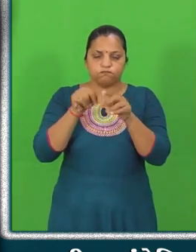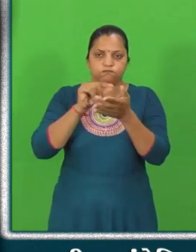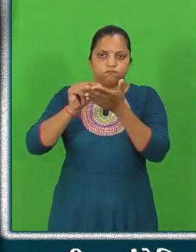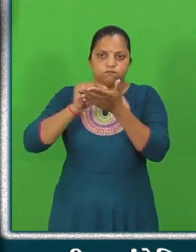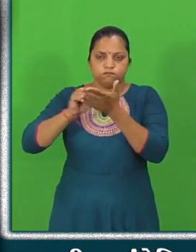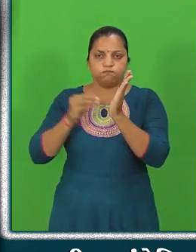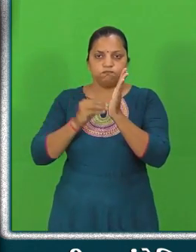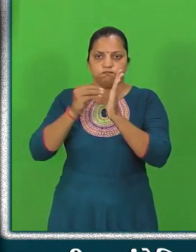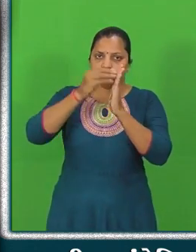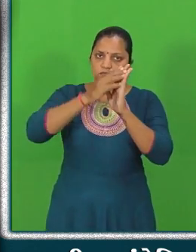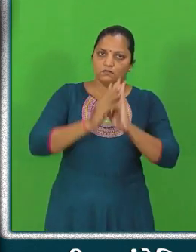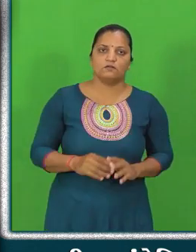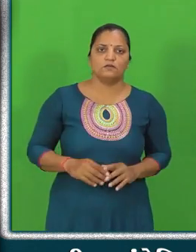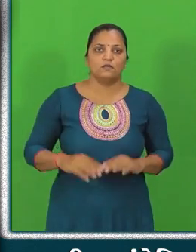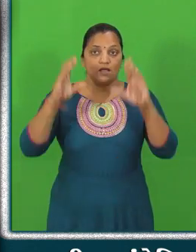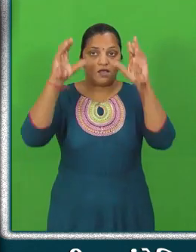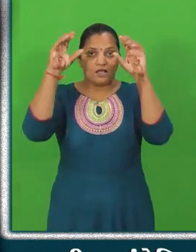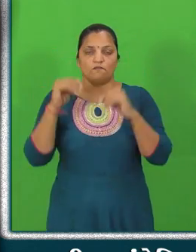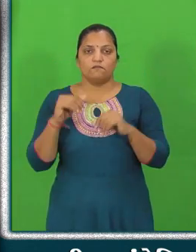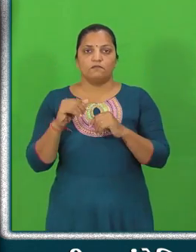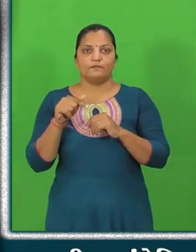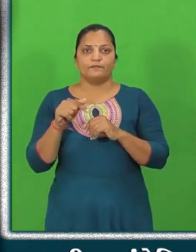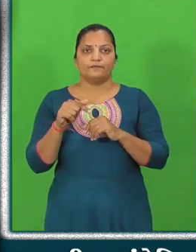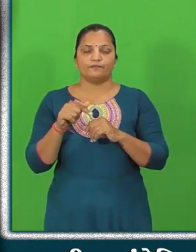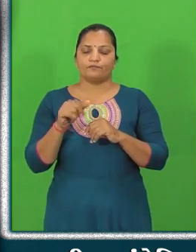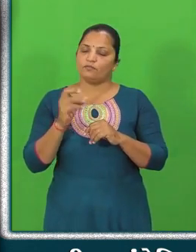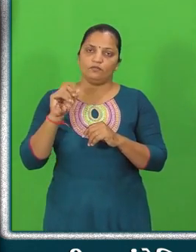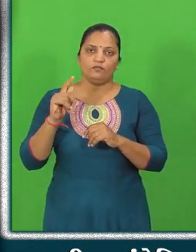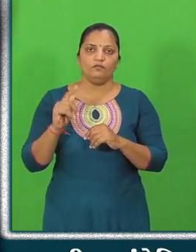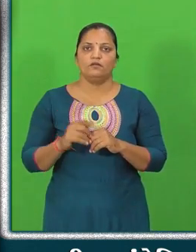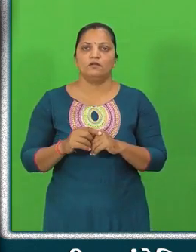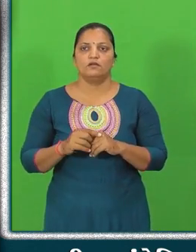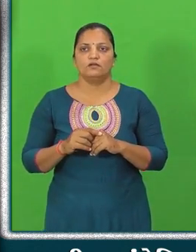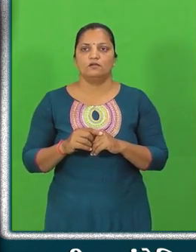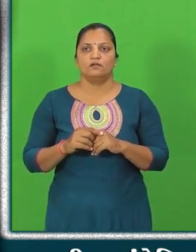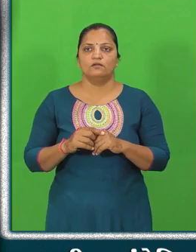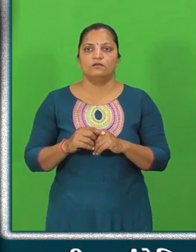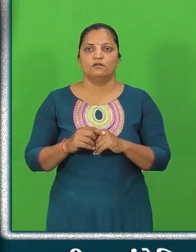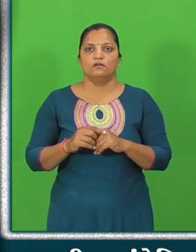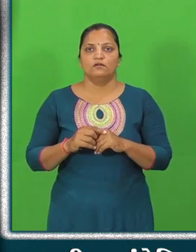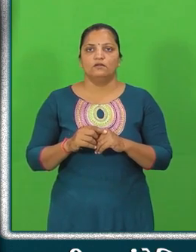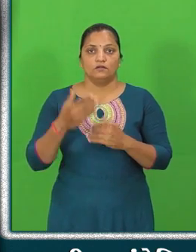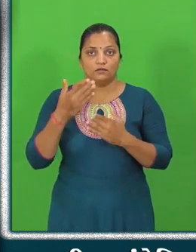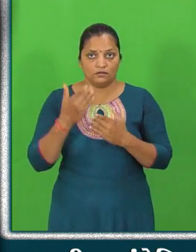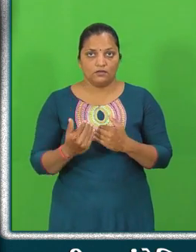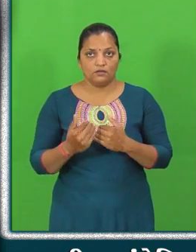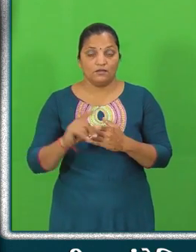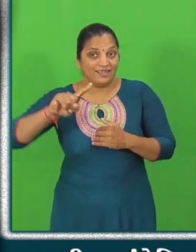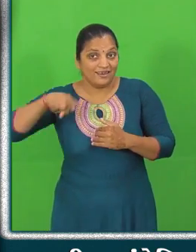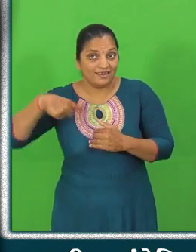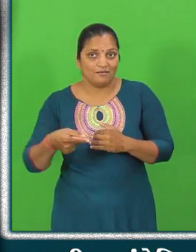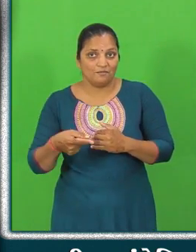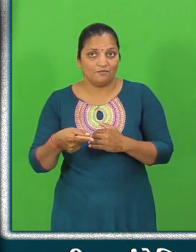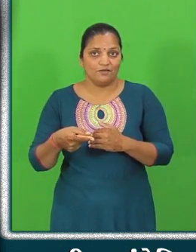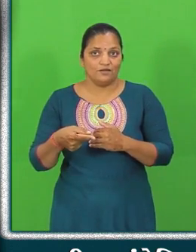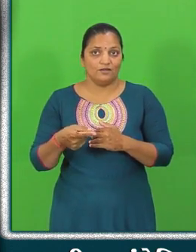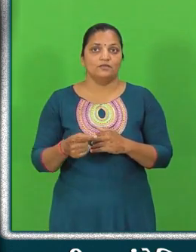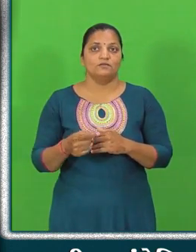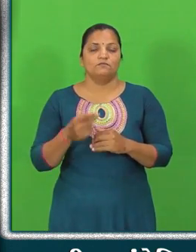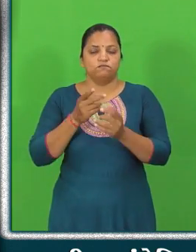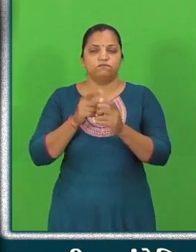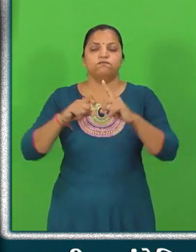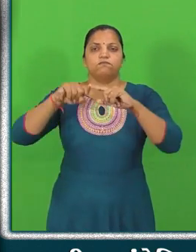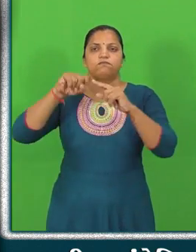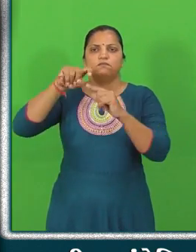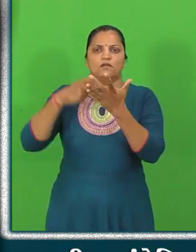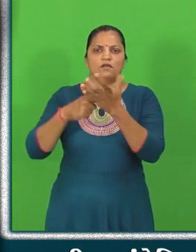તમને બુકનું એ સેક્શન સરસ મજાનું આપેલું પણ છે તમને. ઓકે, તો હવે અને પછી તમને એની કિરણાકૃતિઓ